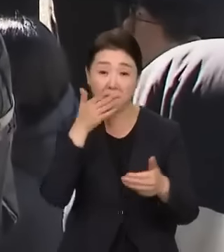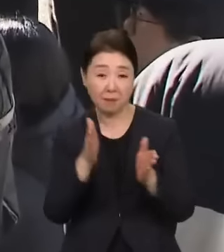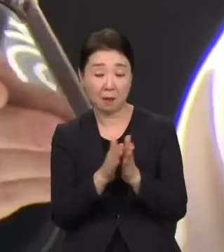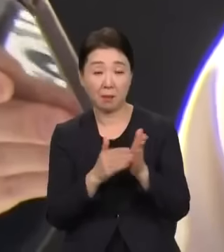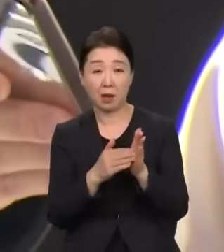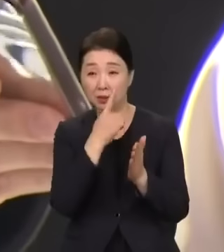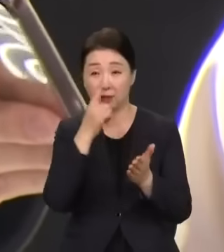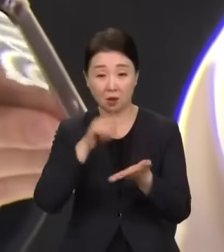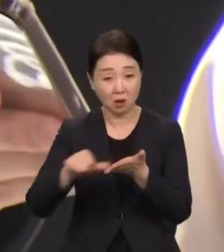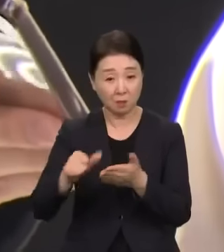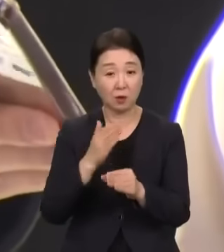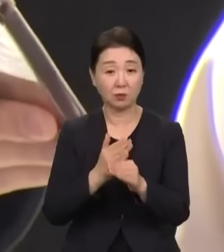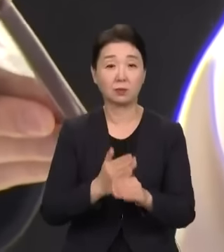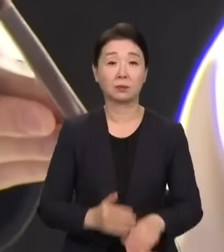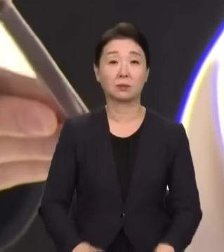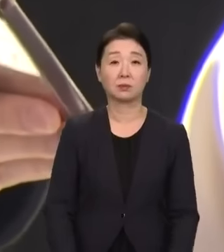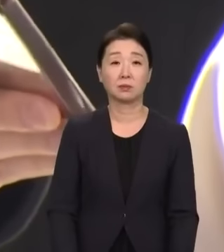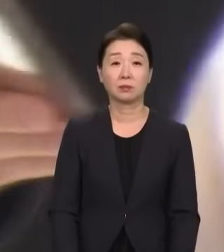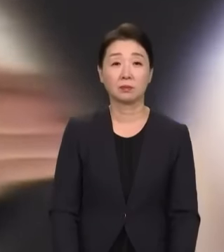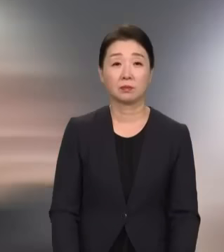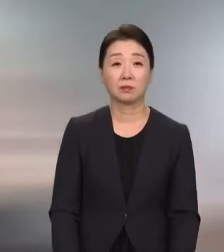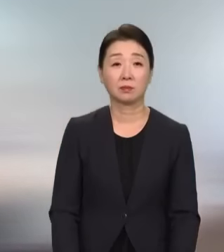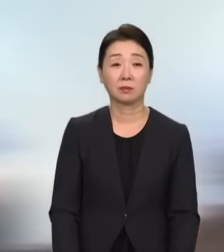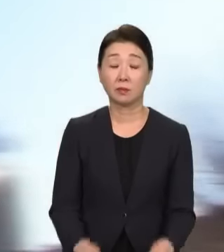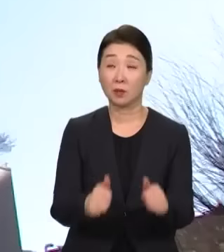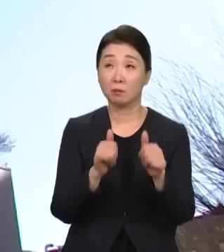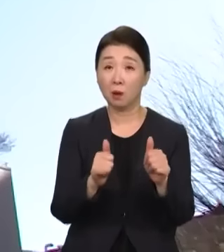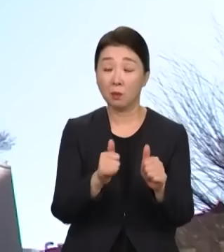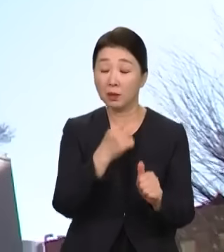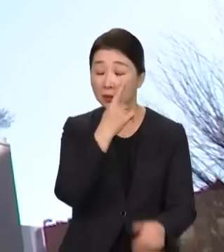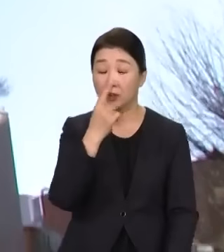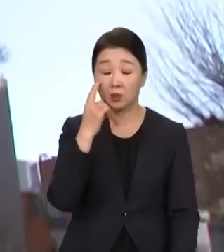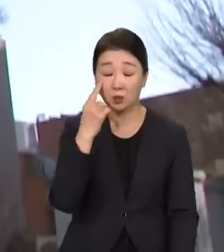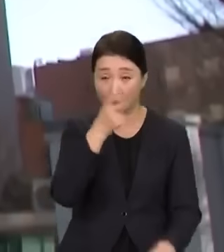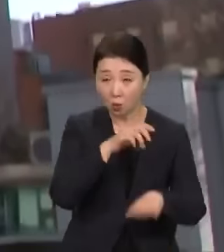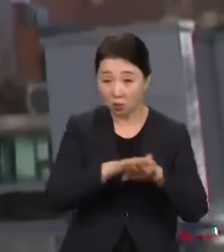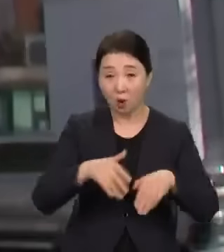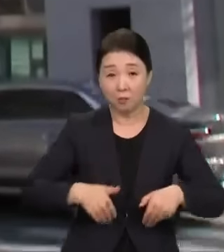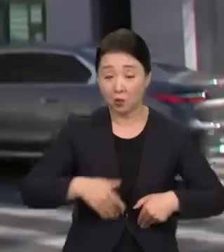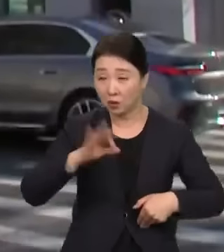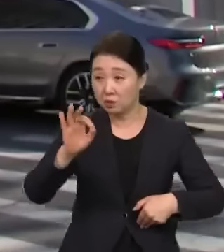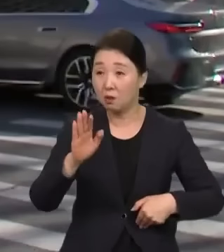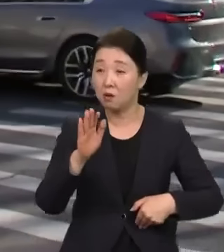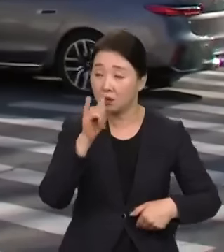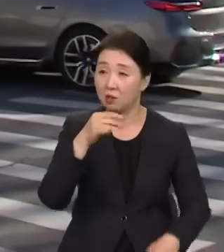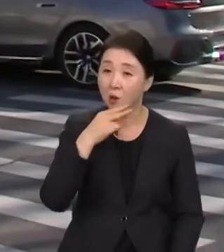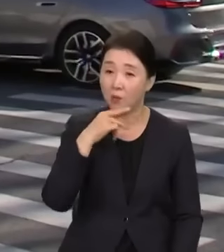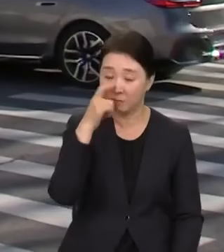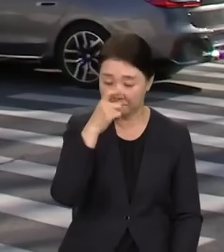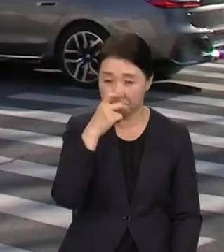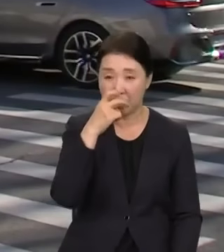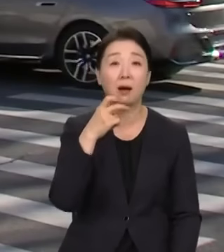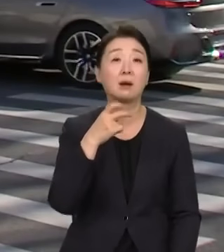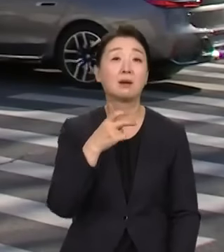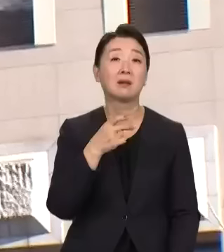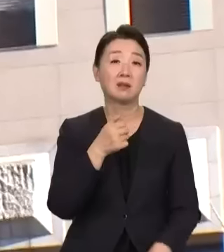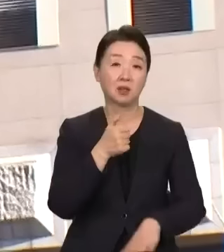증거를 인멸하고 있다고 주장했습니다. 법원은 증거 보존의 필요성을 인정할 수 있는지 심사를 거쳐